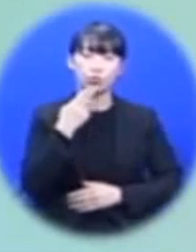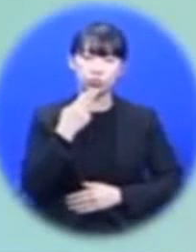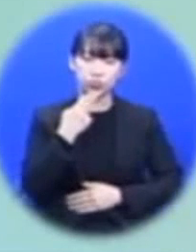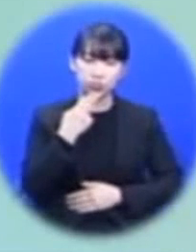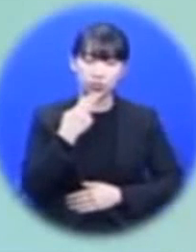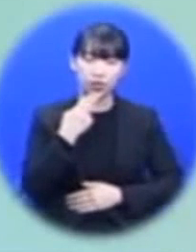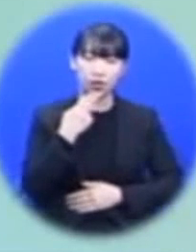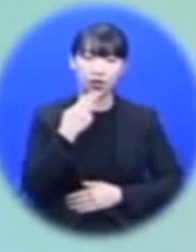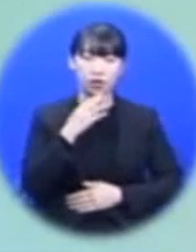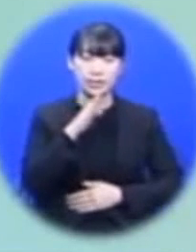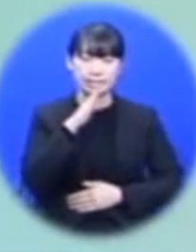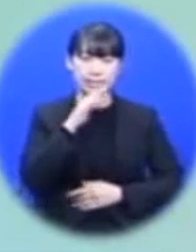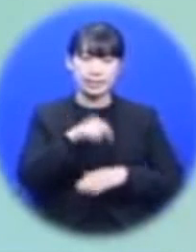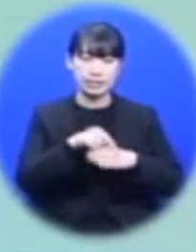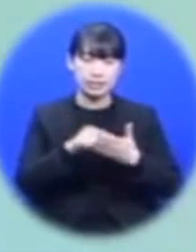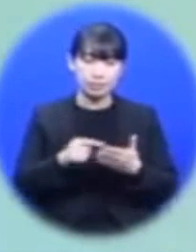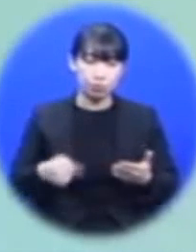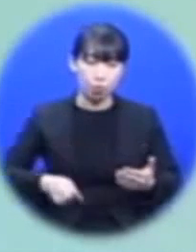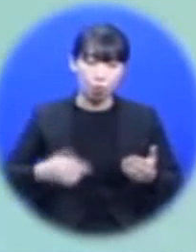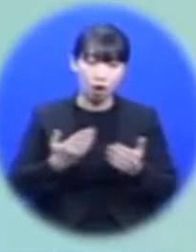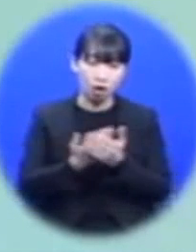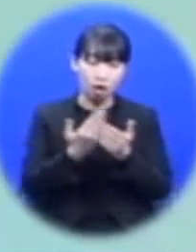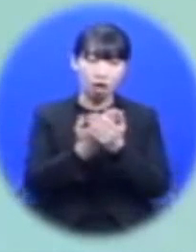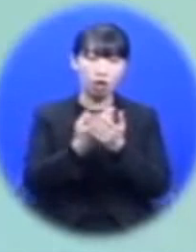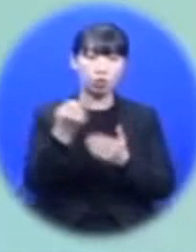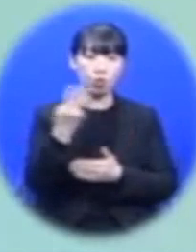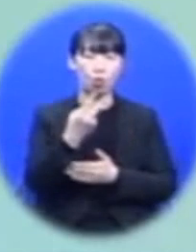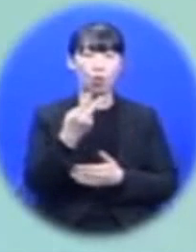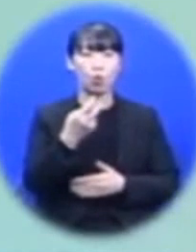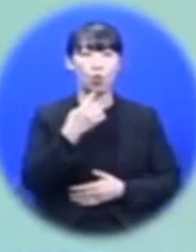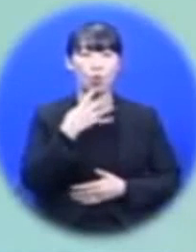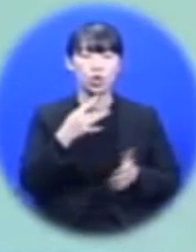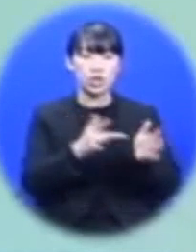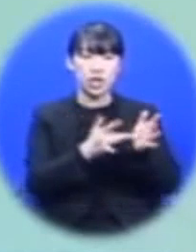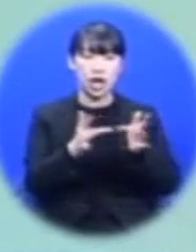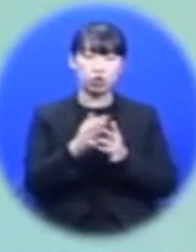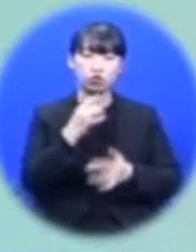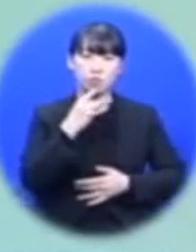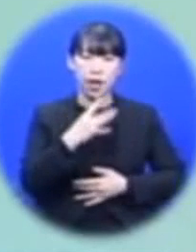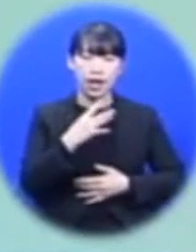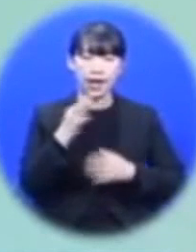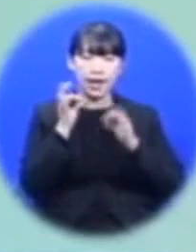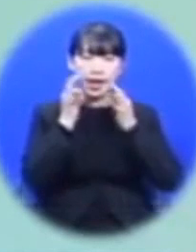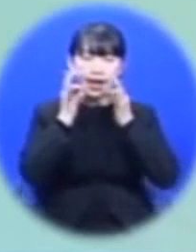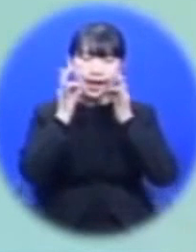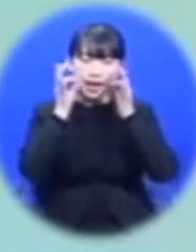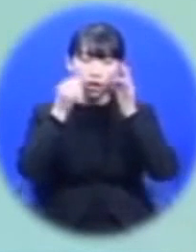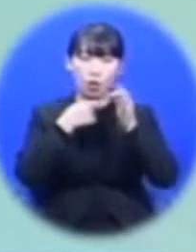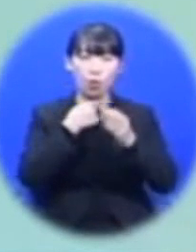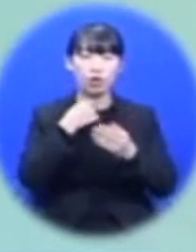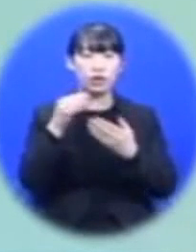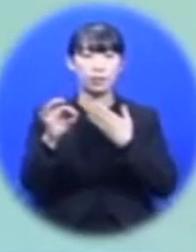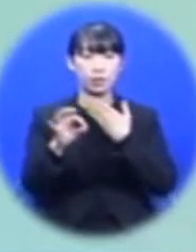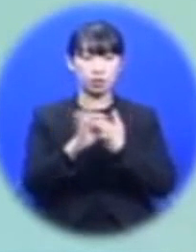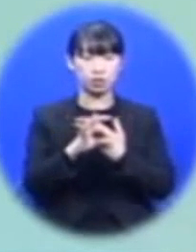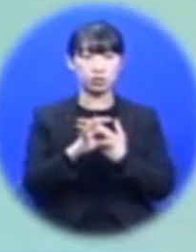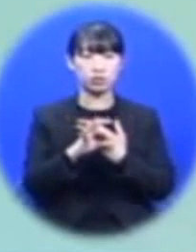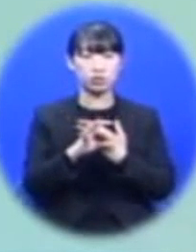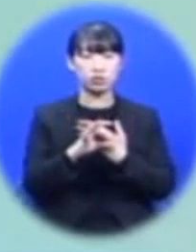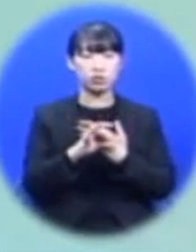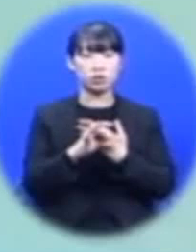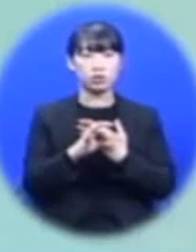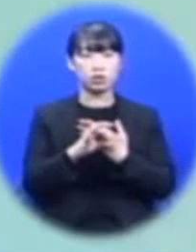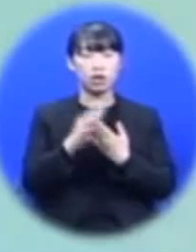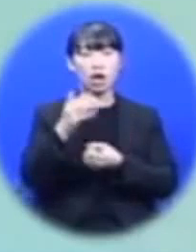여러분이 진심으로 회개하고 오직 주 예수님만 갈 로 마음을 정하시면 주님은